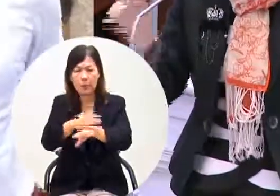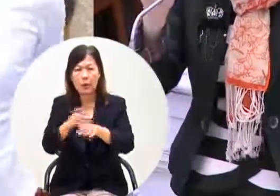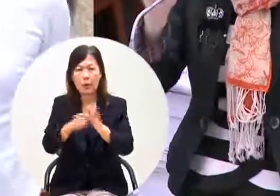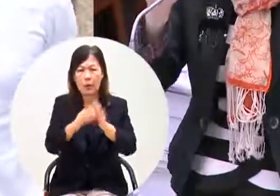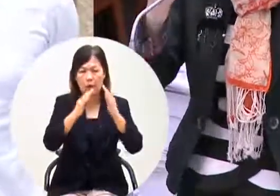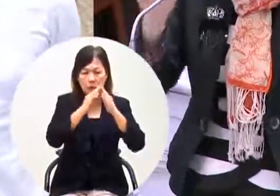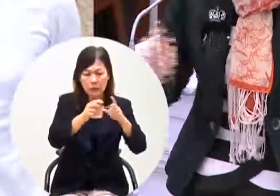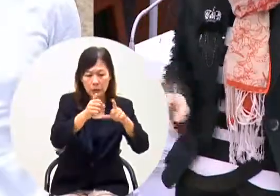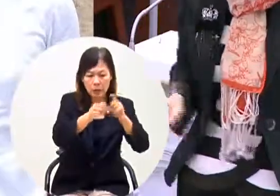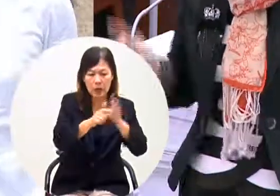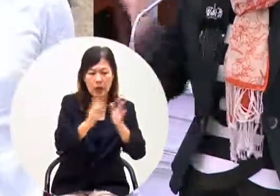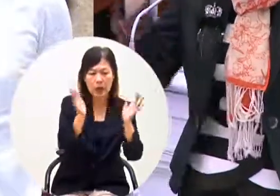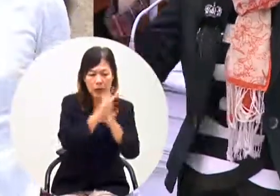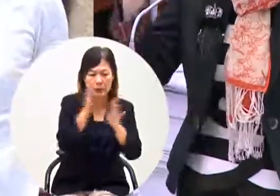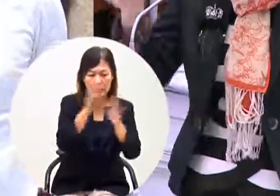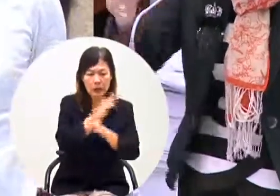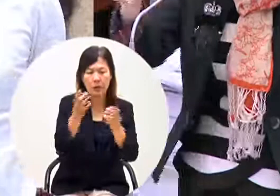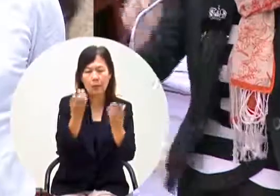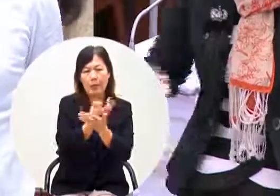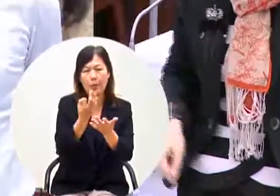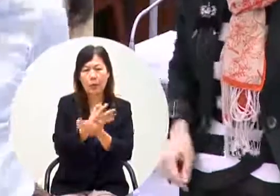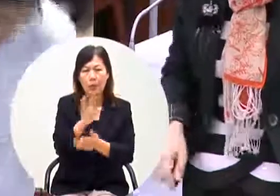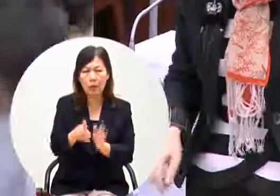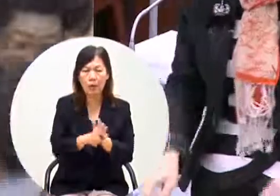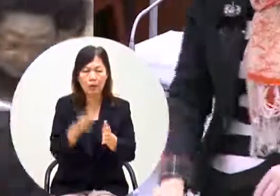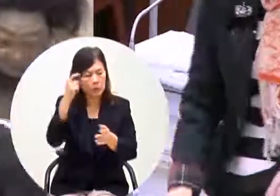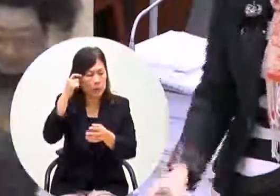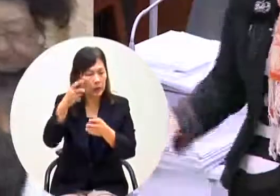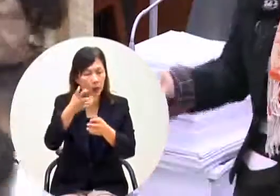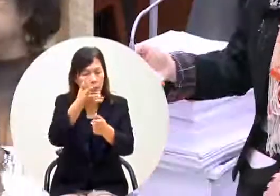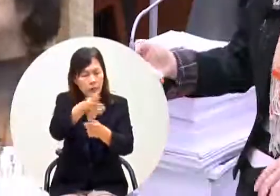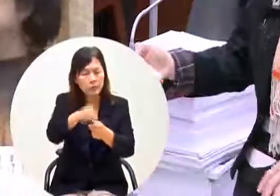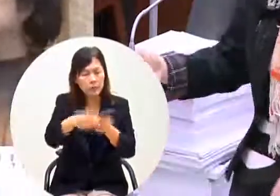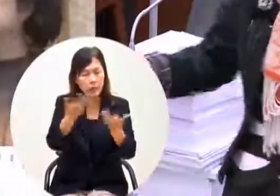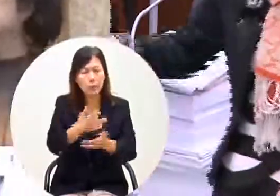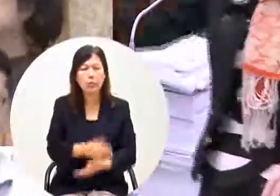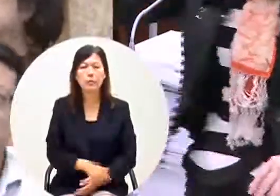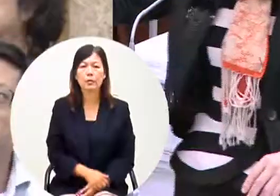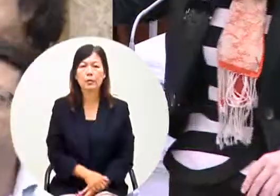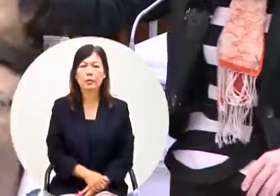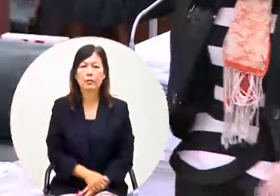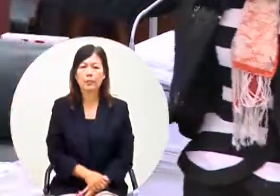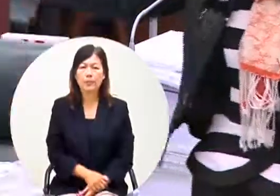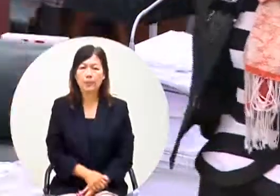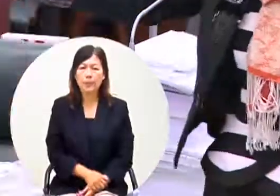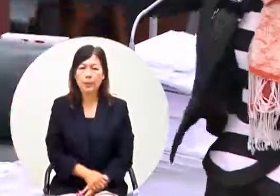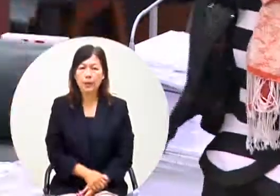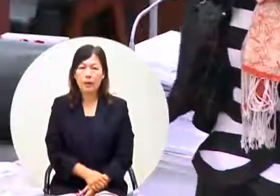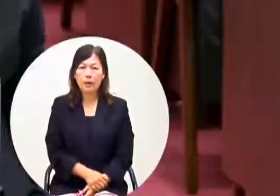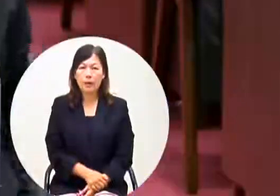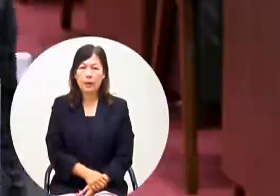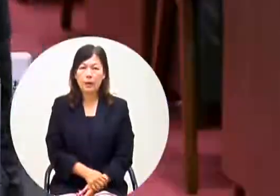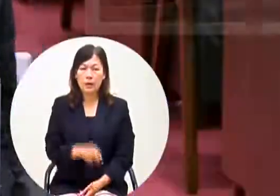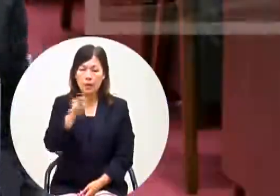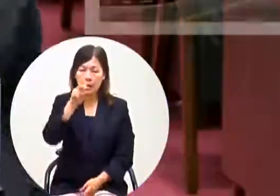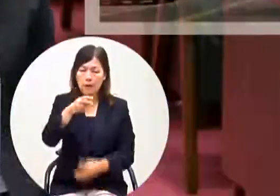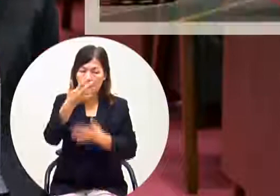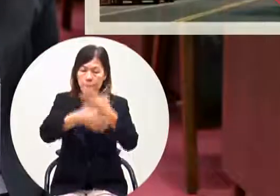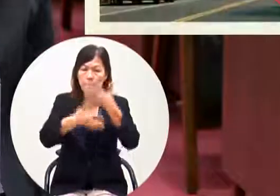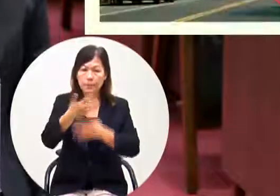限哈，我只是要凸显这样一个交通乱象。你先请坐哈，来，我们看一下这个 PowerPoint， 这个是大社中山路